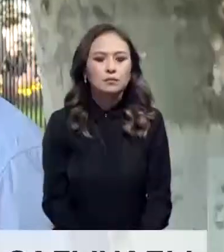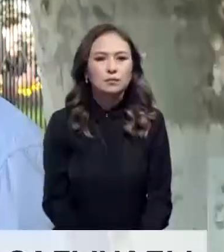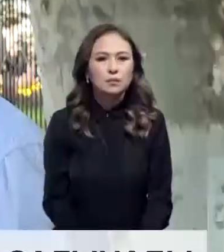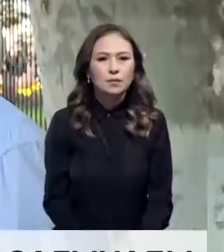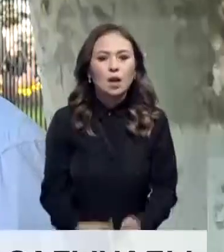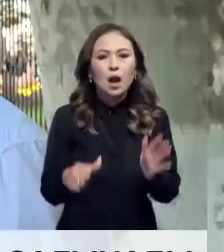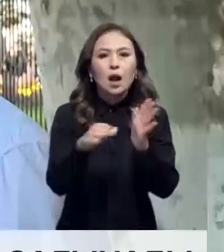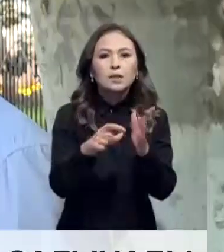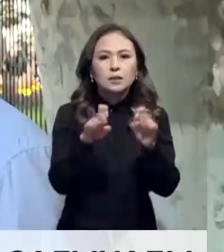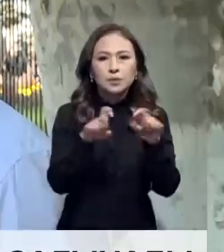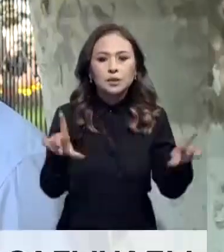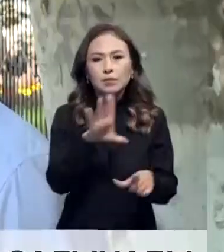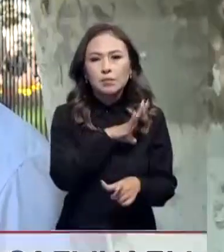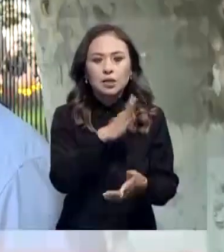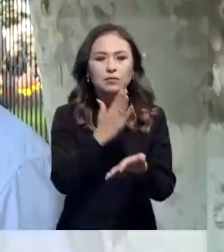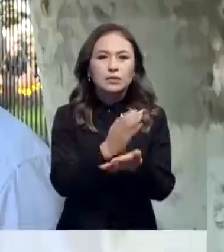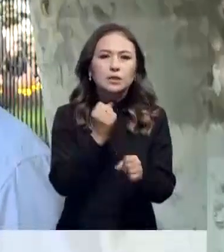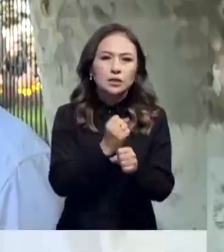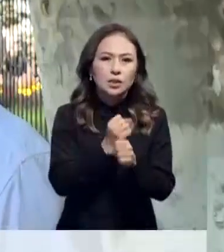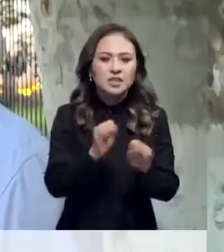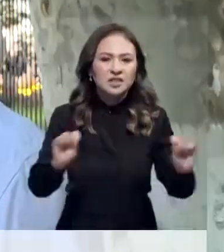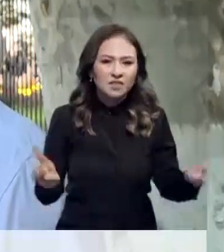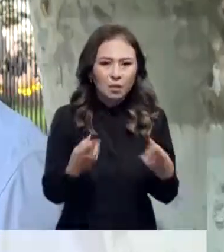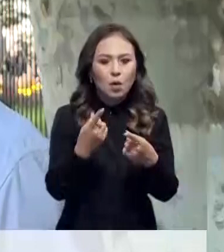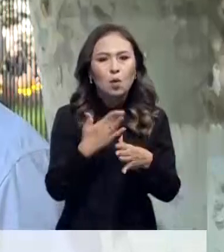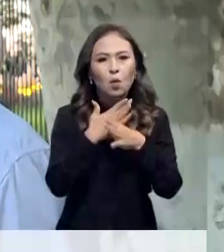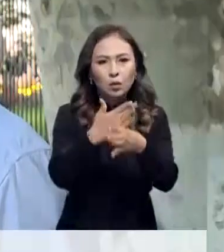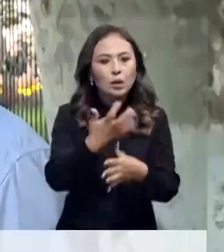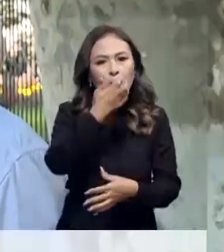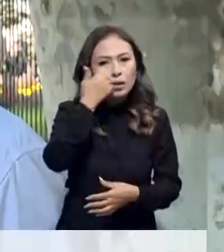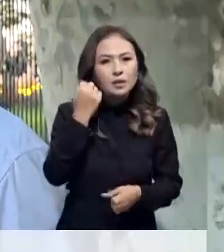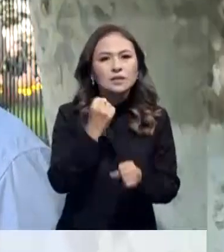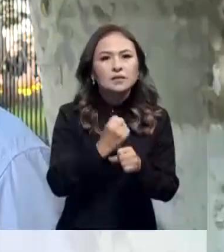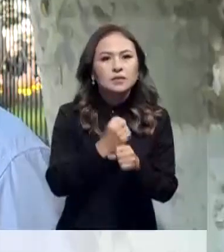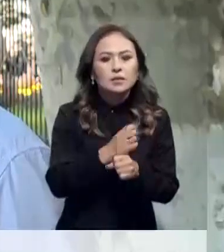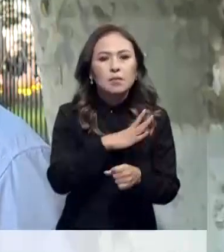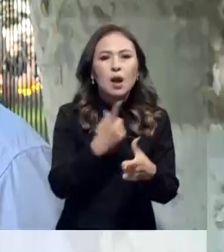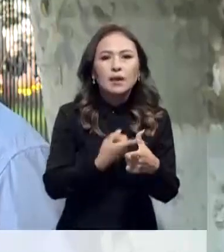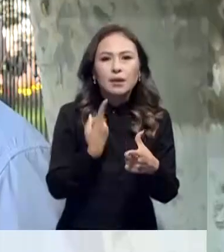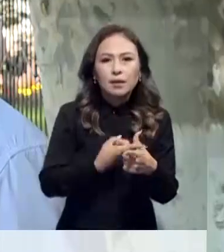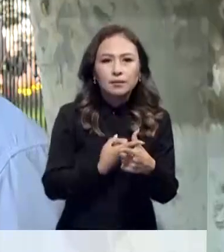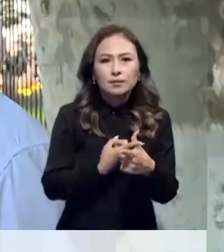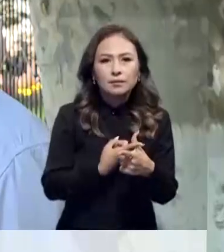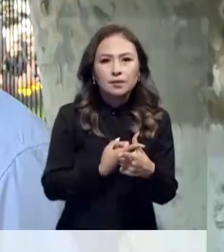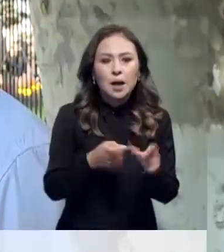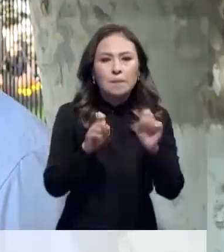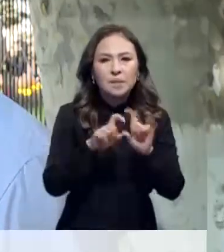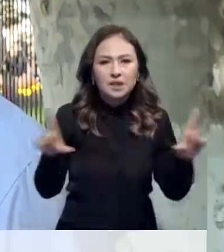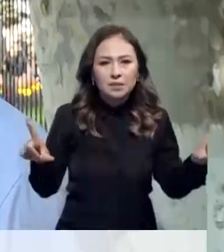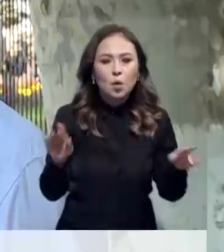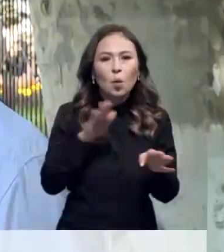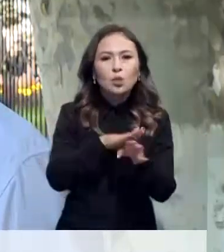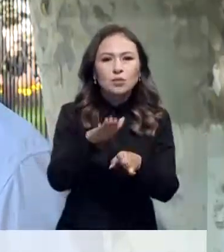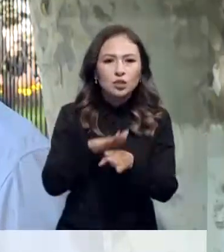6 мектеп бұл енді білім беру инфрақұрылымын қолдау қоры арқылы, яғни аталған мектептер